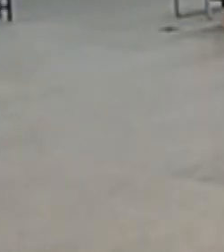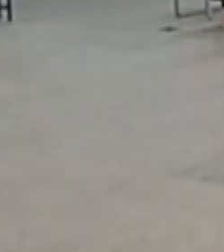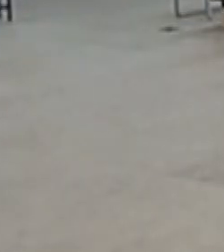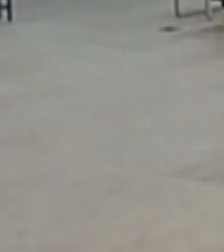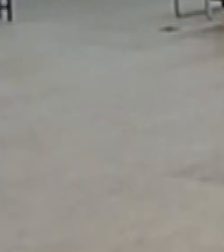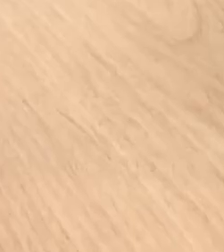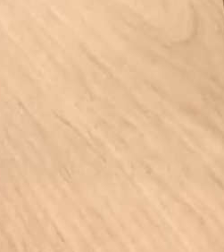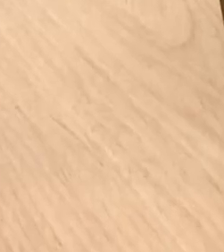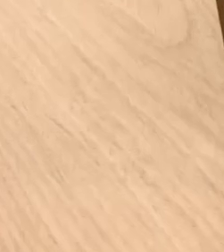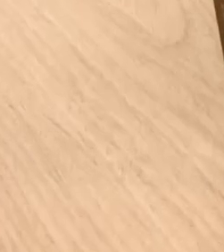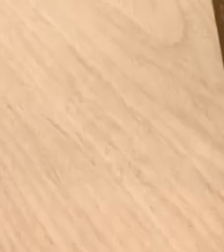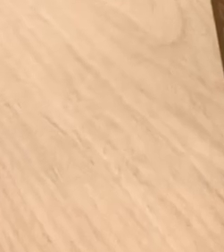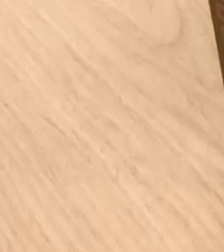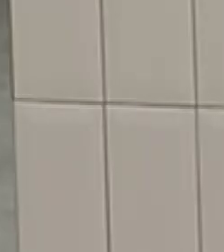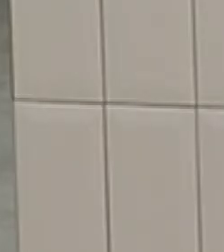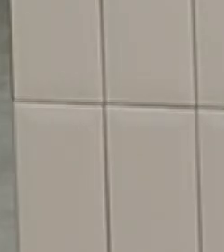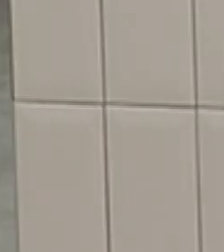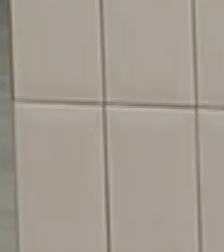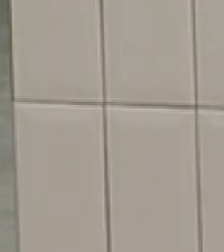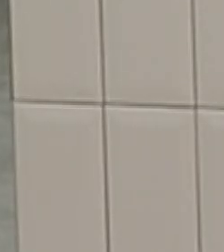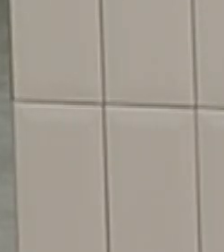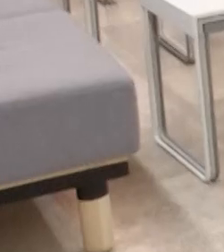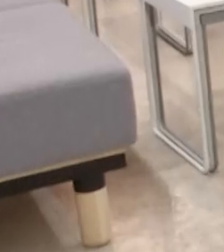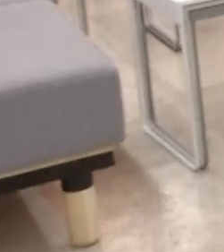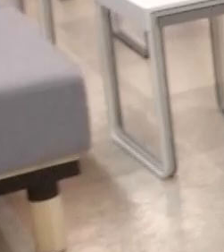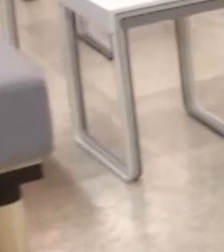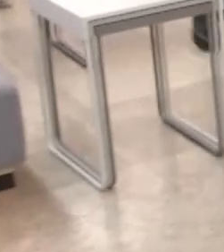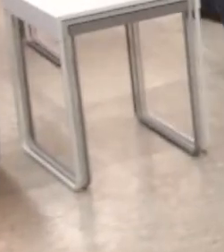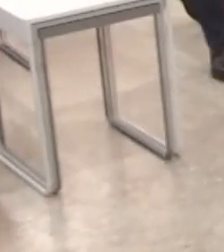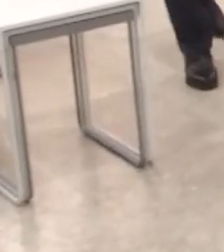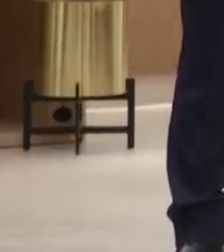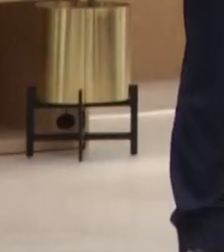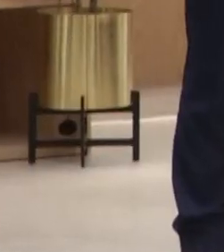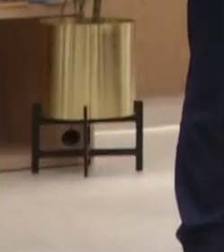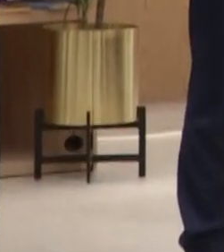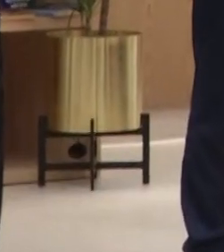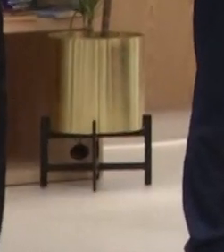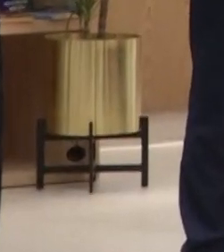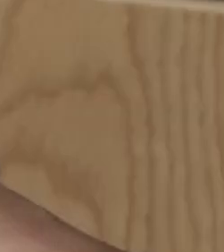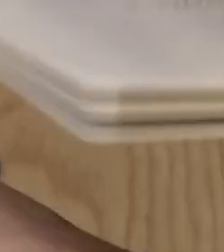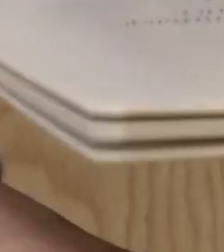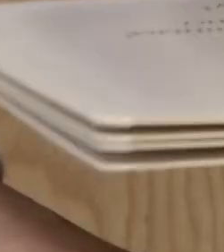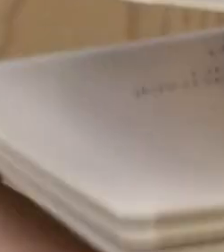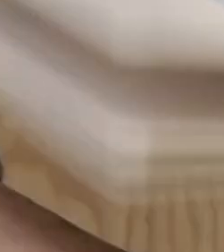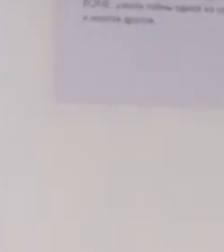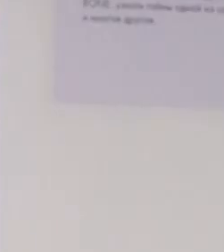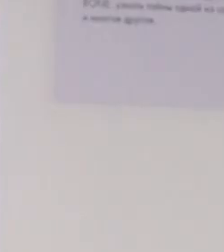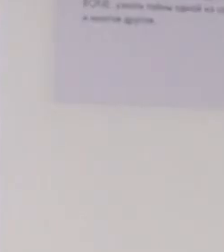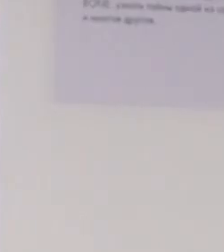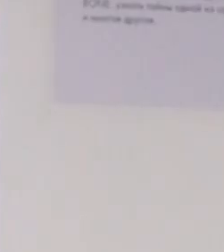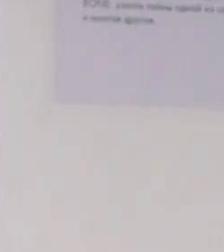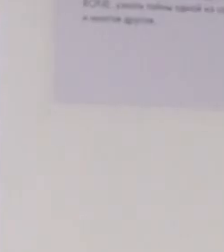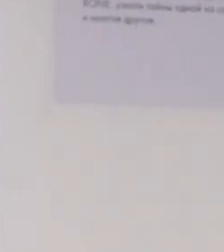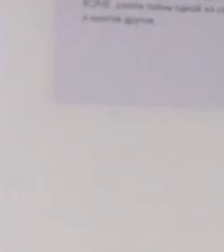В Алматы открылся инновационный культурный центр «Алатау Creative Hub». Что он из себя представляет и каких специалистов там будут готовить? В целом